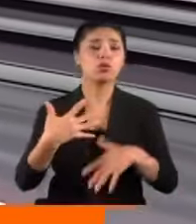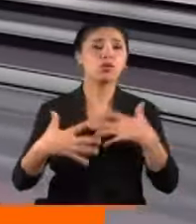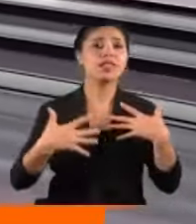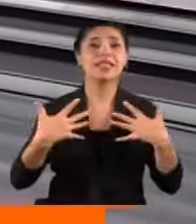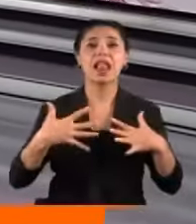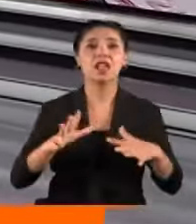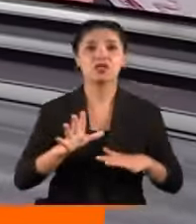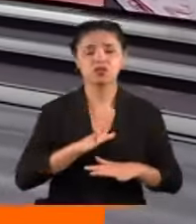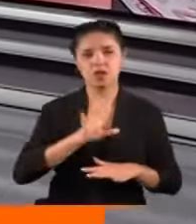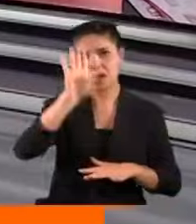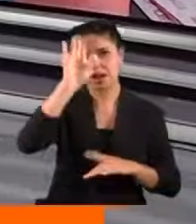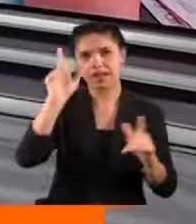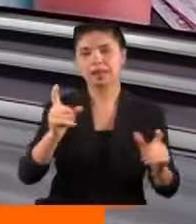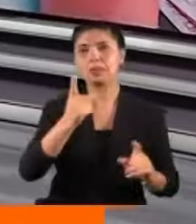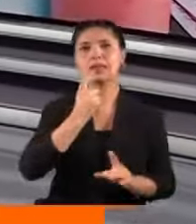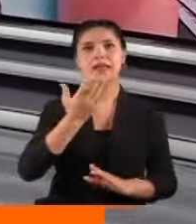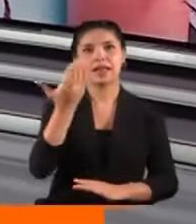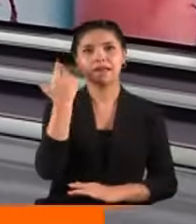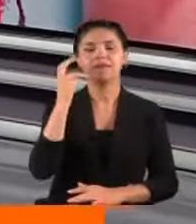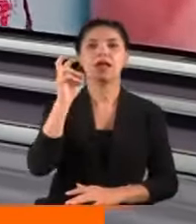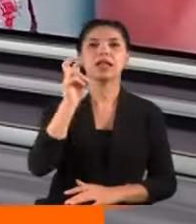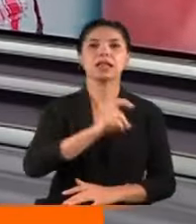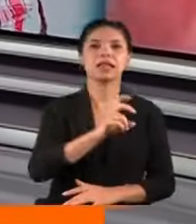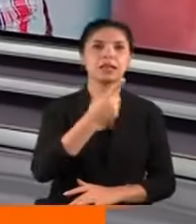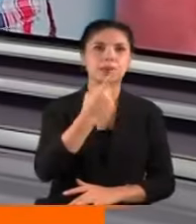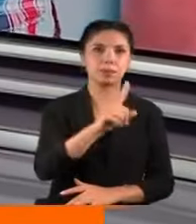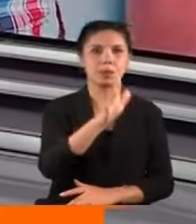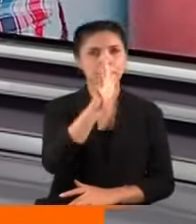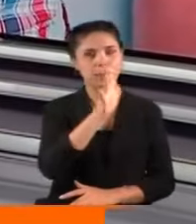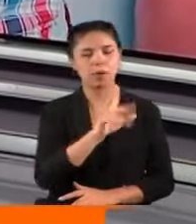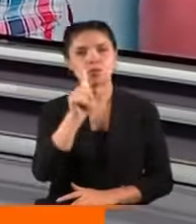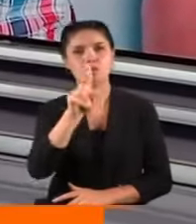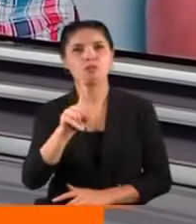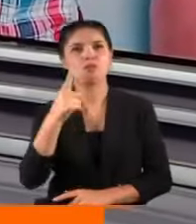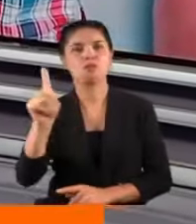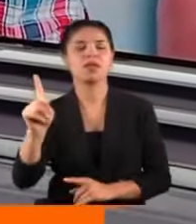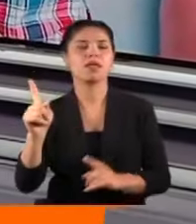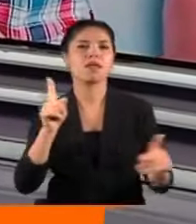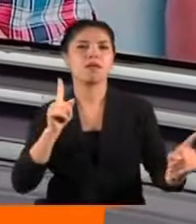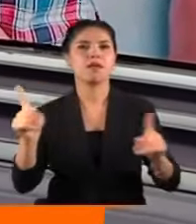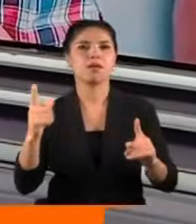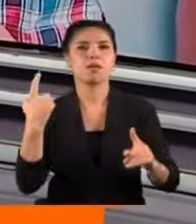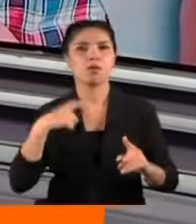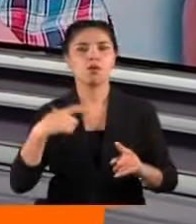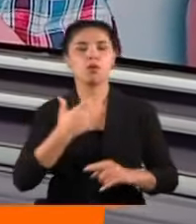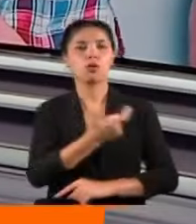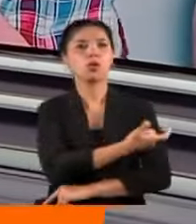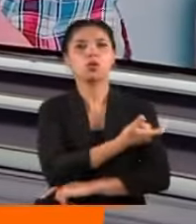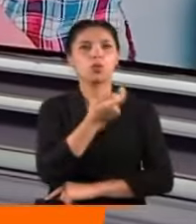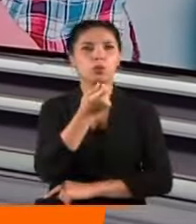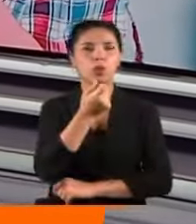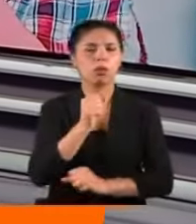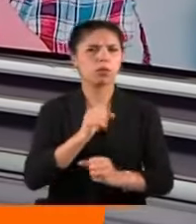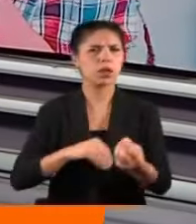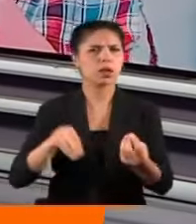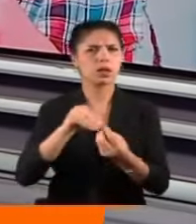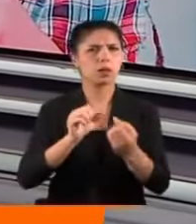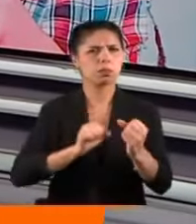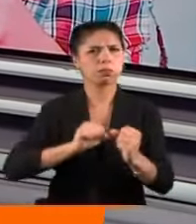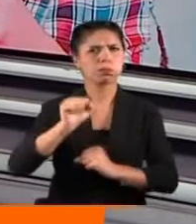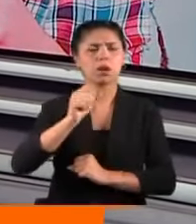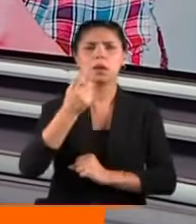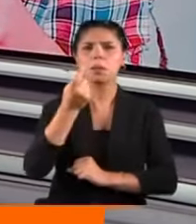eklendi. İstanbul'a geçen yıl 8.500 lira ile 17.000 lira arasında değişen özel yurt fiyatları uçuşa geçmiş durumda.